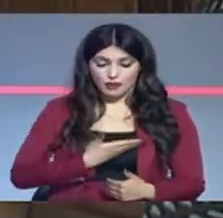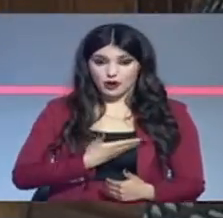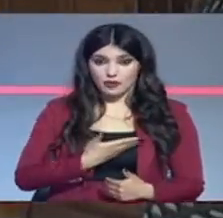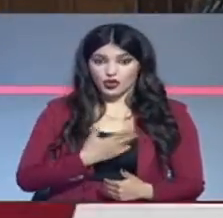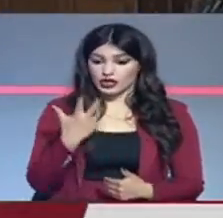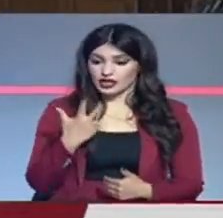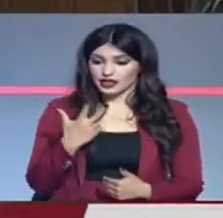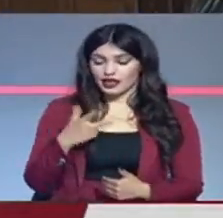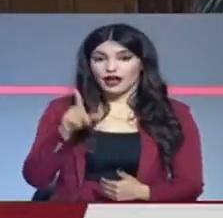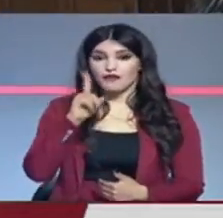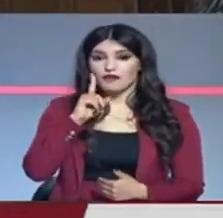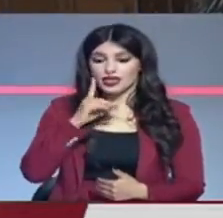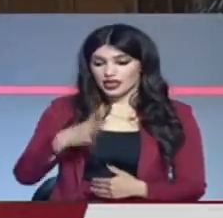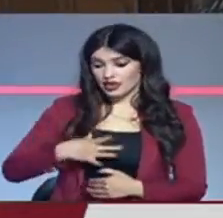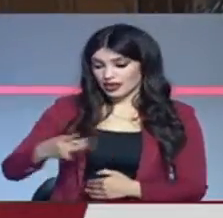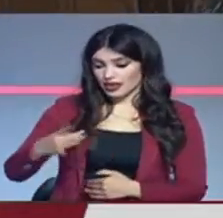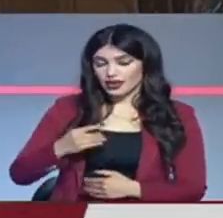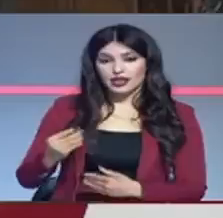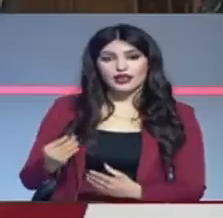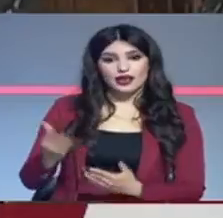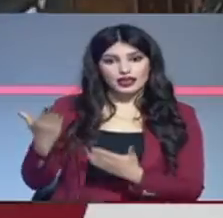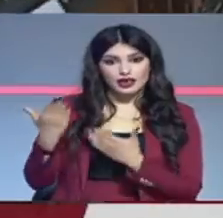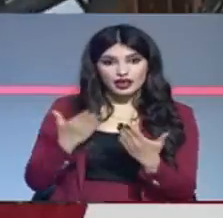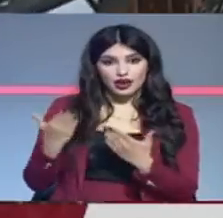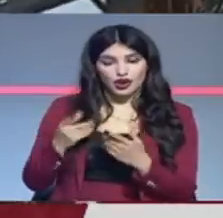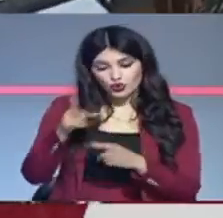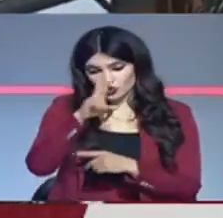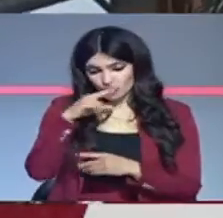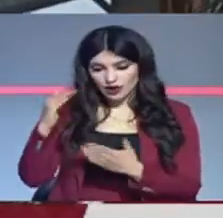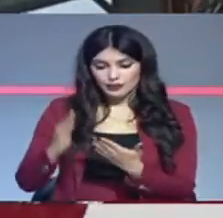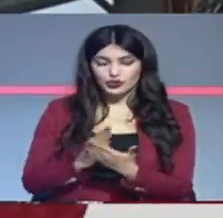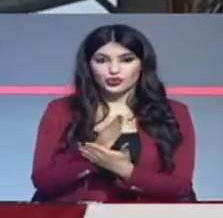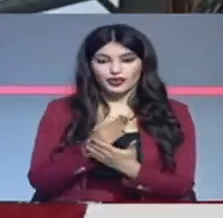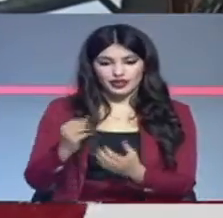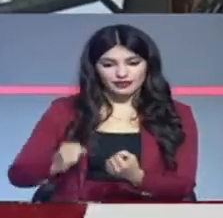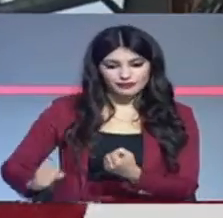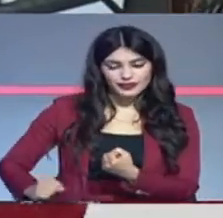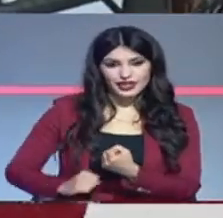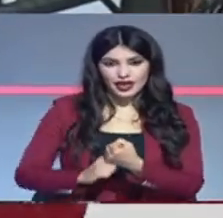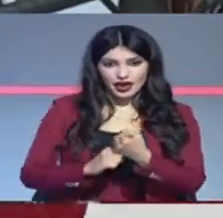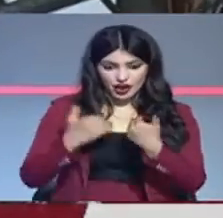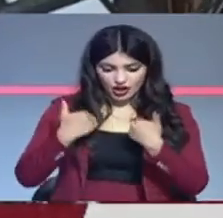اه وان شاء الله المشروعه فيه يعني بس